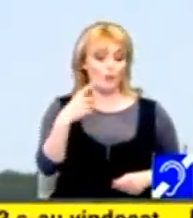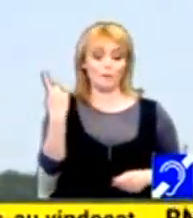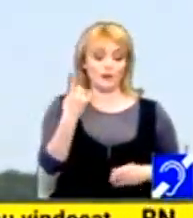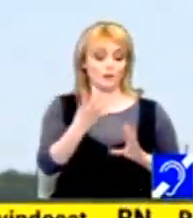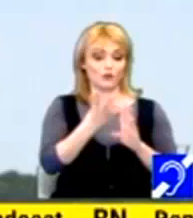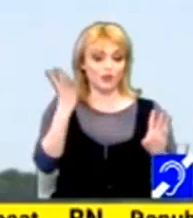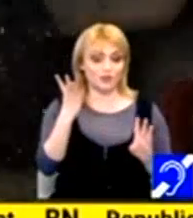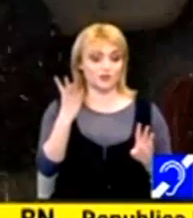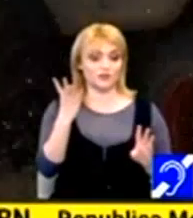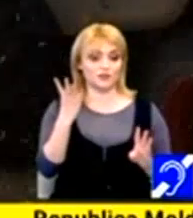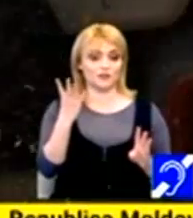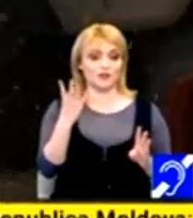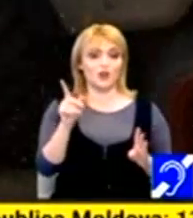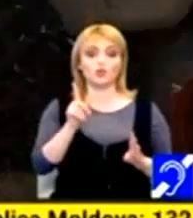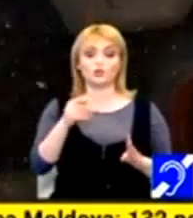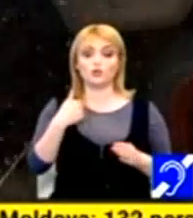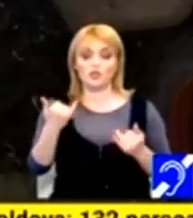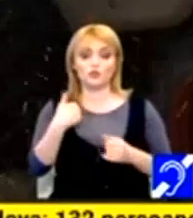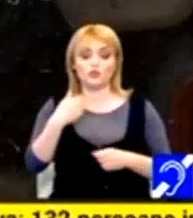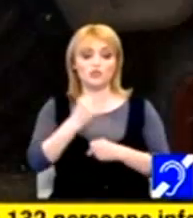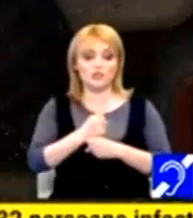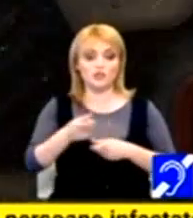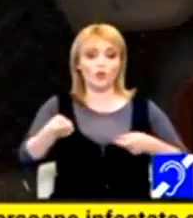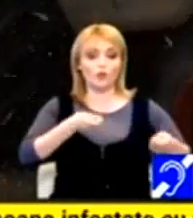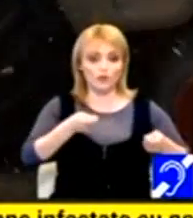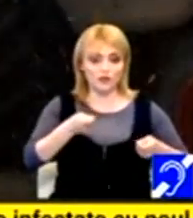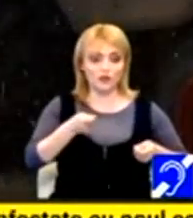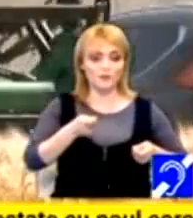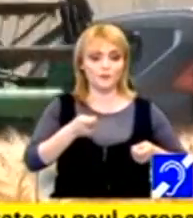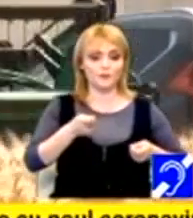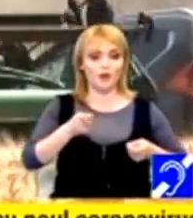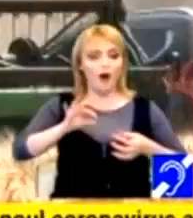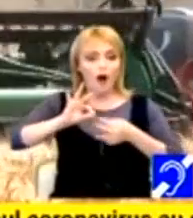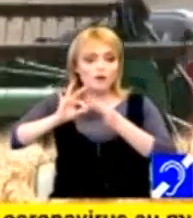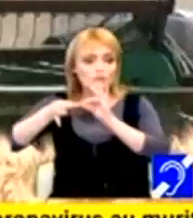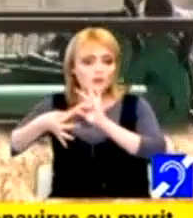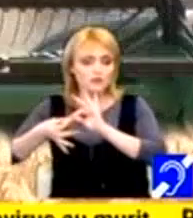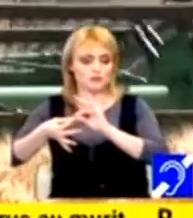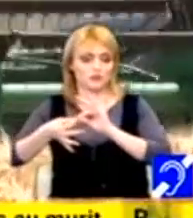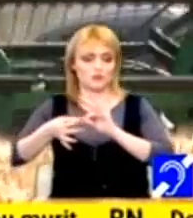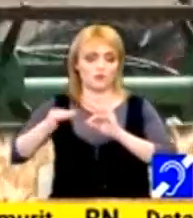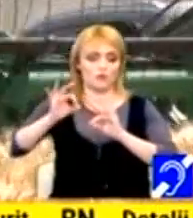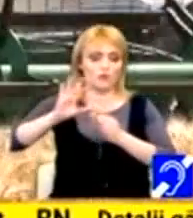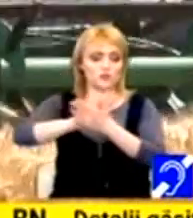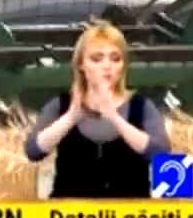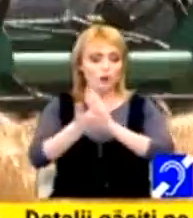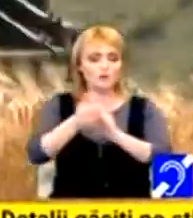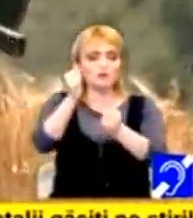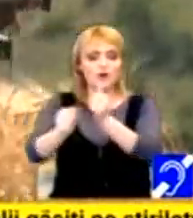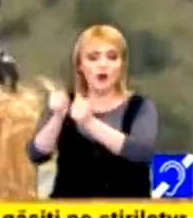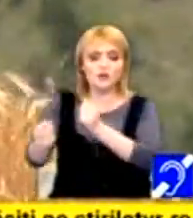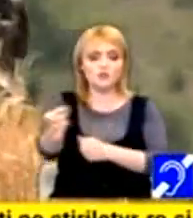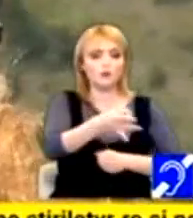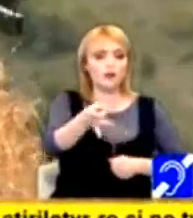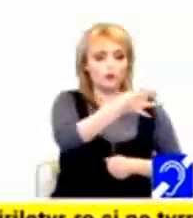impune să facă guvernarea, analiza foarte minuțoasă situația în fiecare raion și